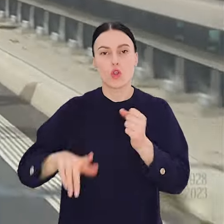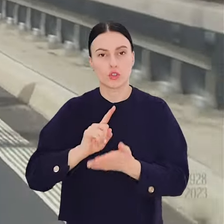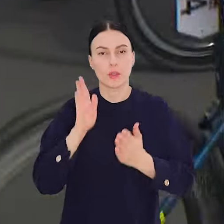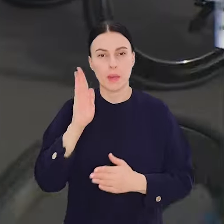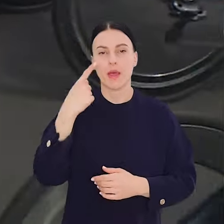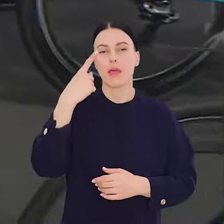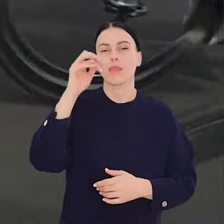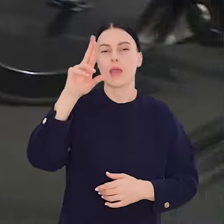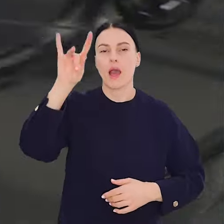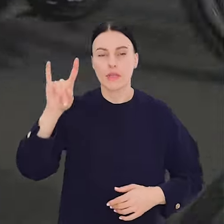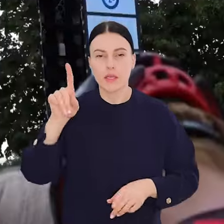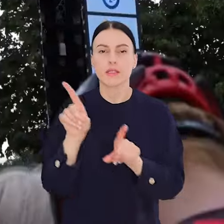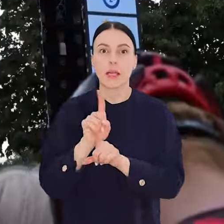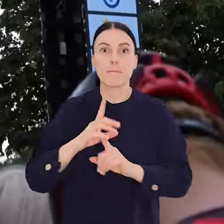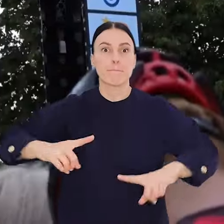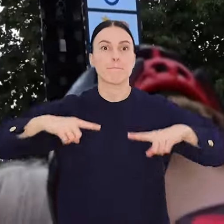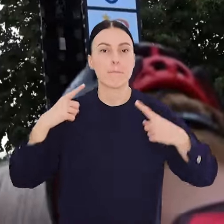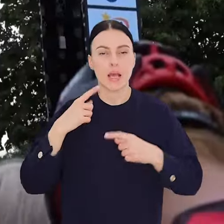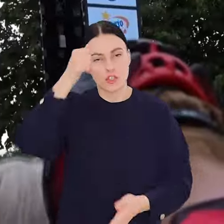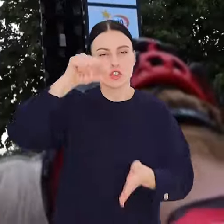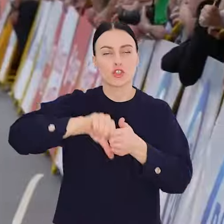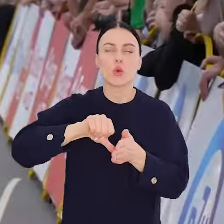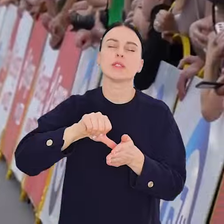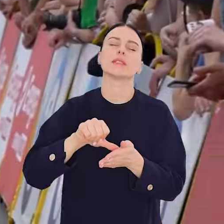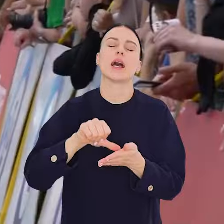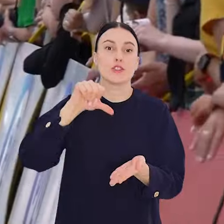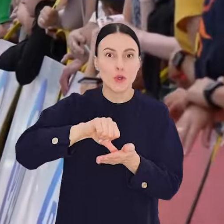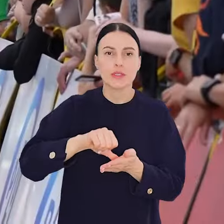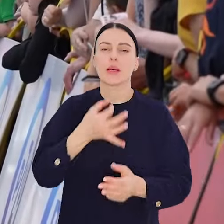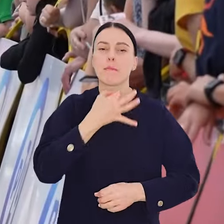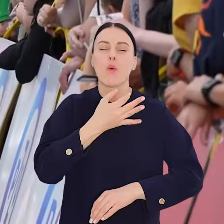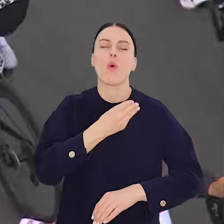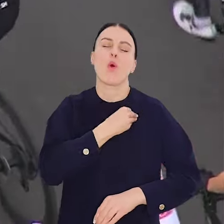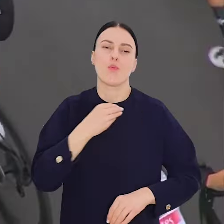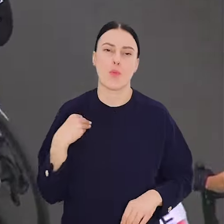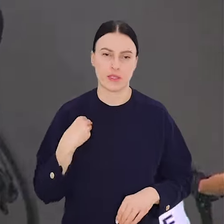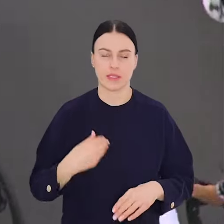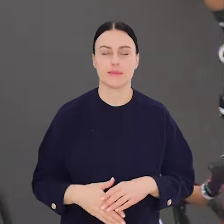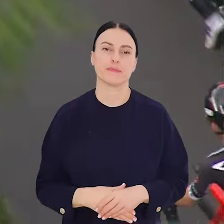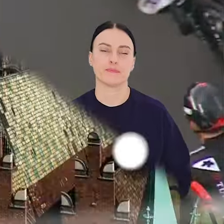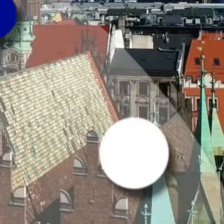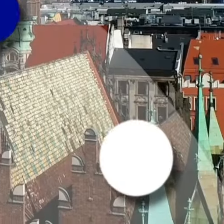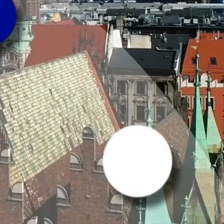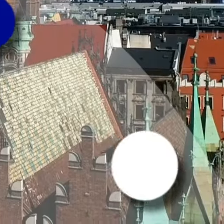dolnośląskich kolarze przejadą Tatry, a na metę wpadną w stolicy Małopolski.